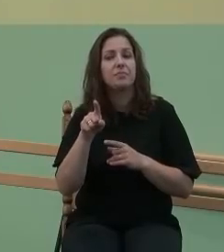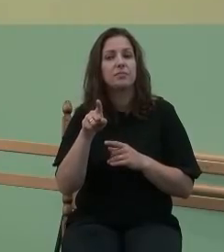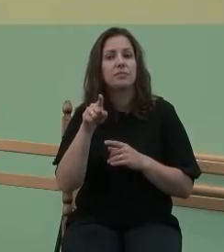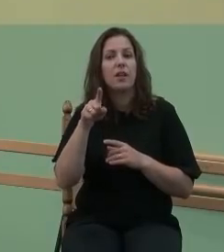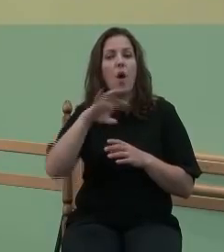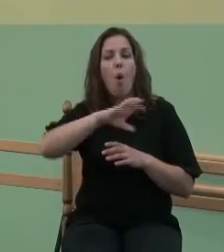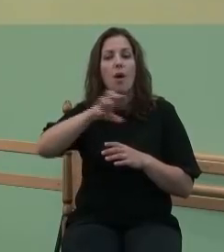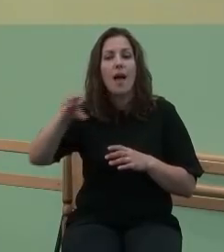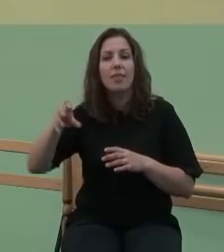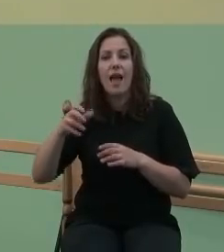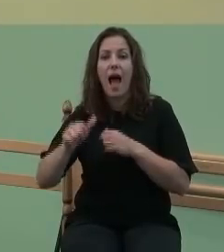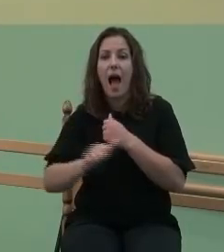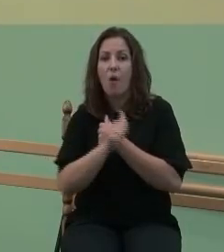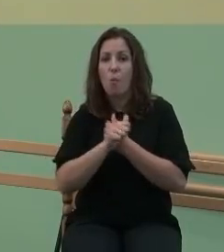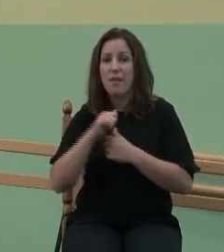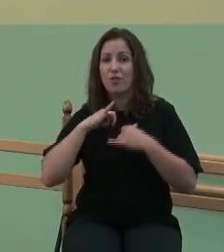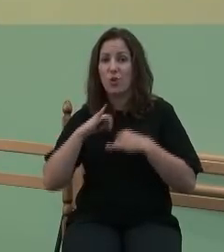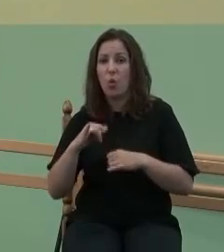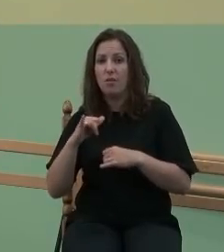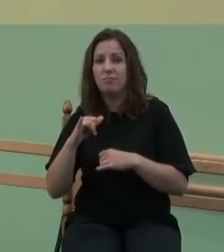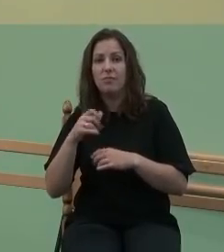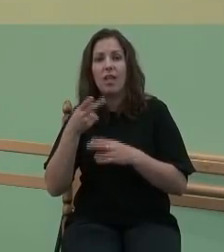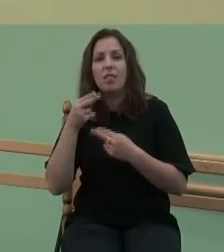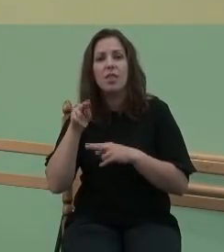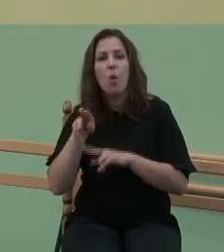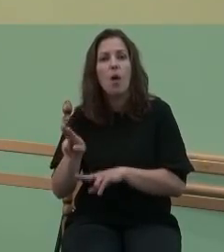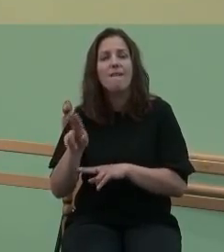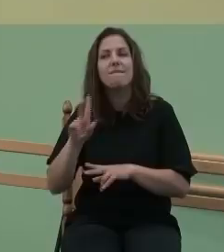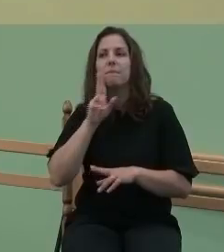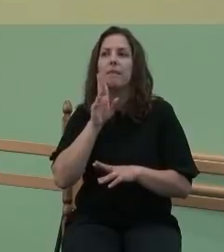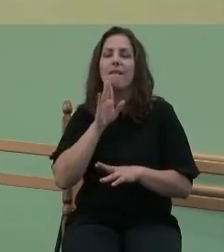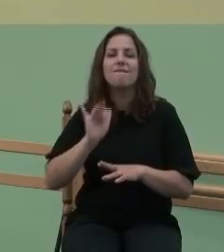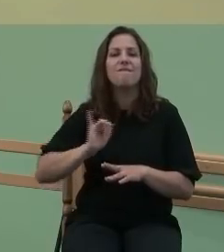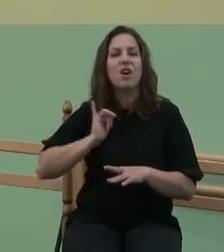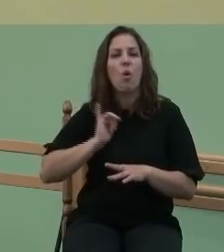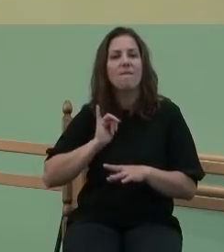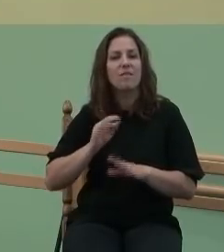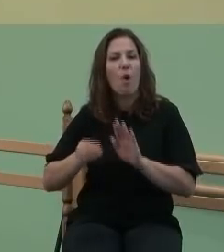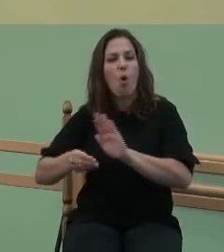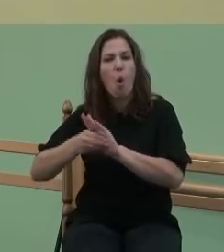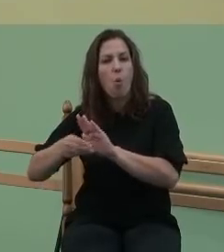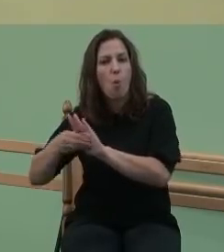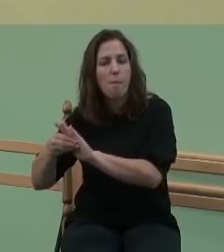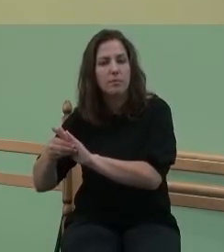które działają argumentem siły, nie ulegały wygodnictwu, korupcji,